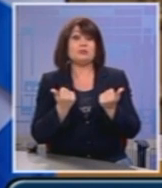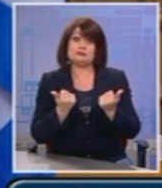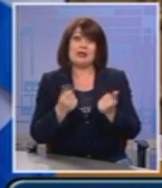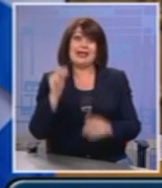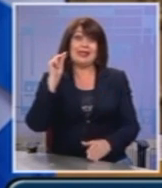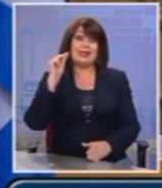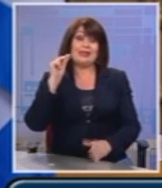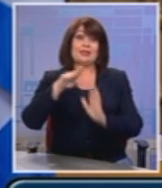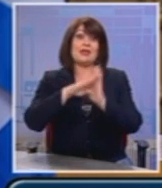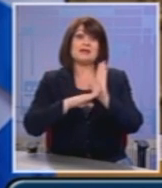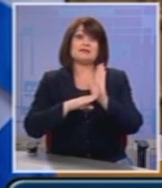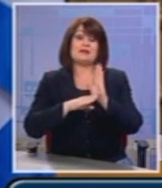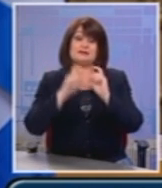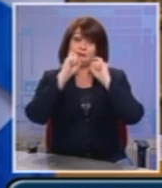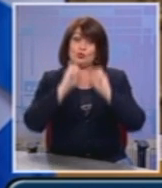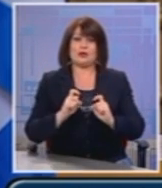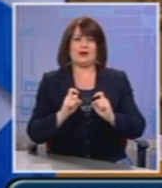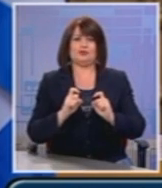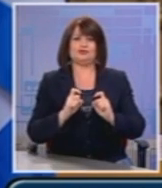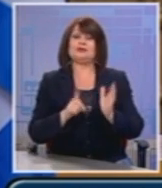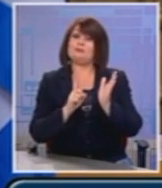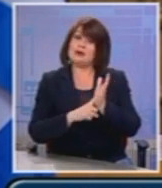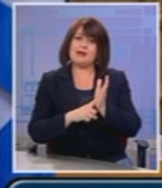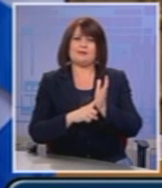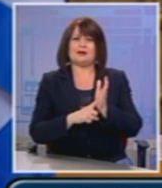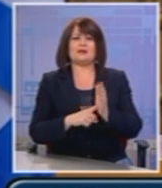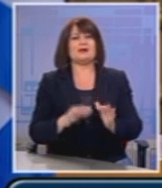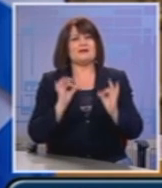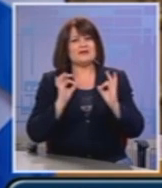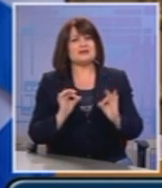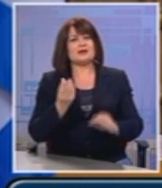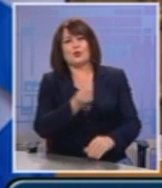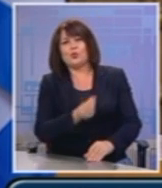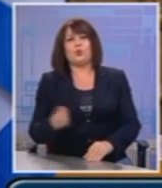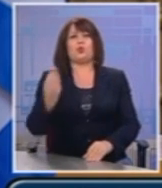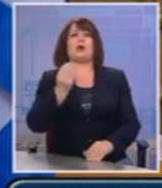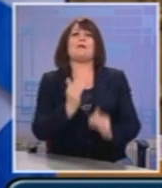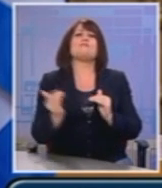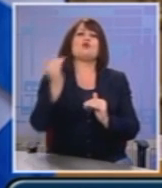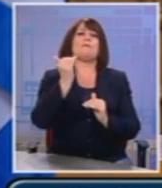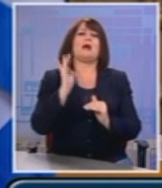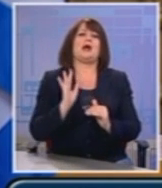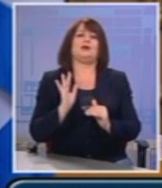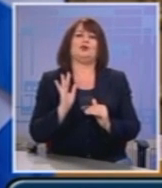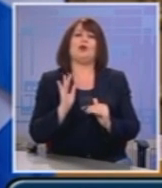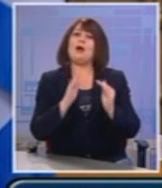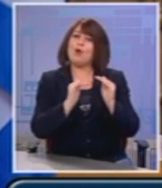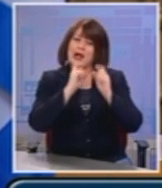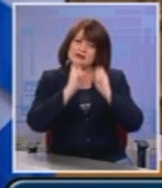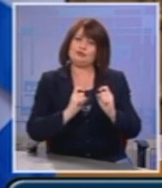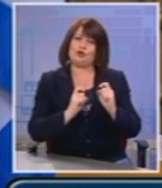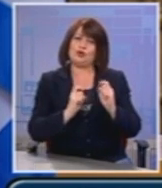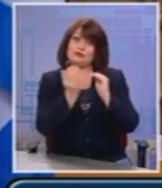δεσμευτικές υποχρεώσεις και μάλιστα υπερκείμενες ανώτερες από άλλες